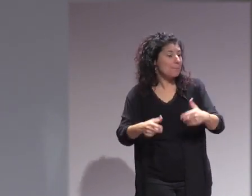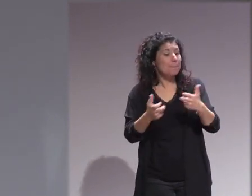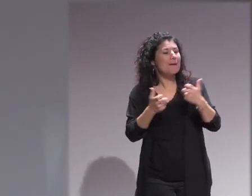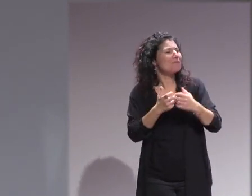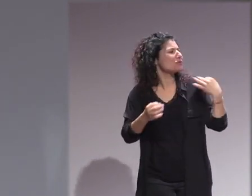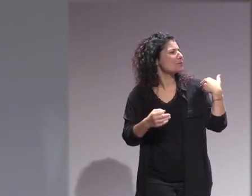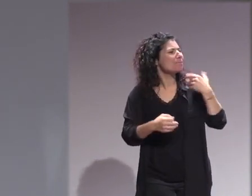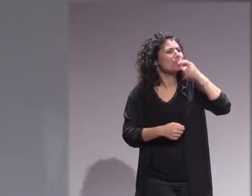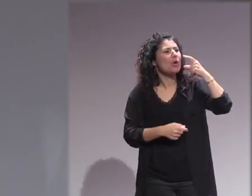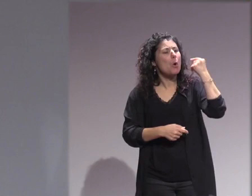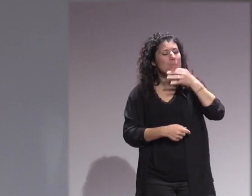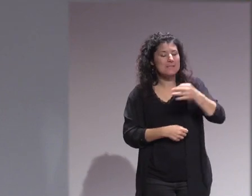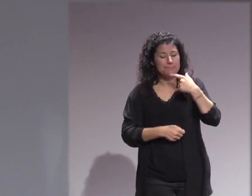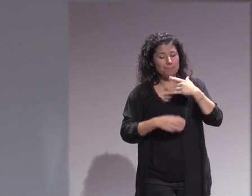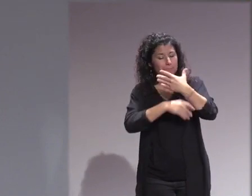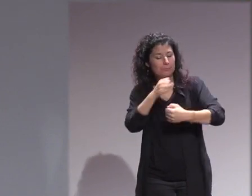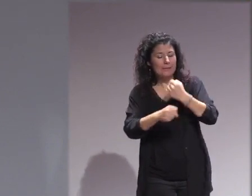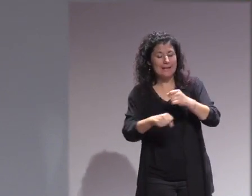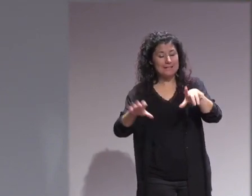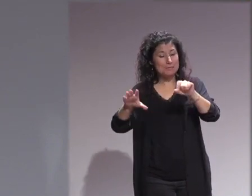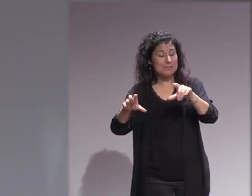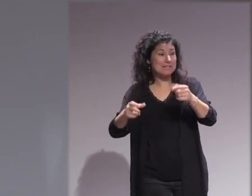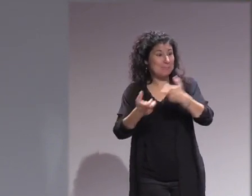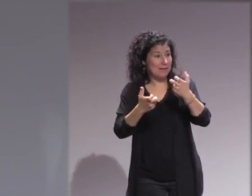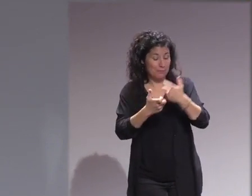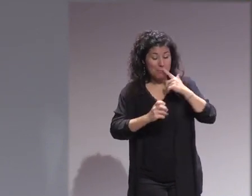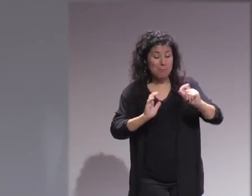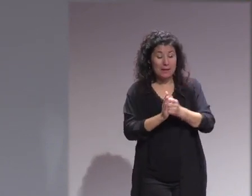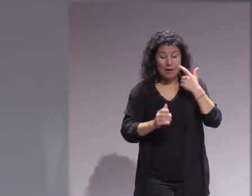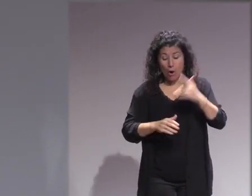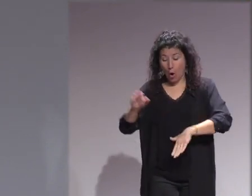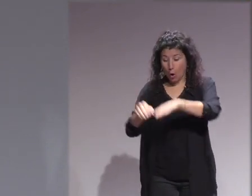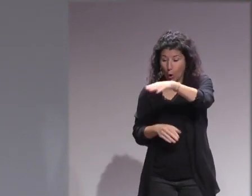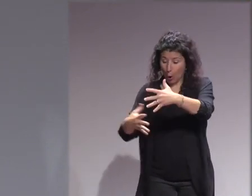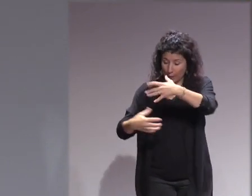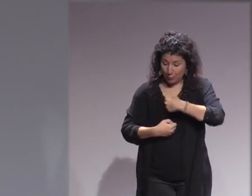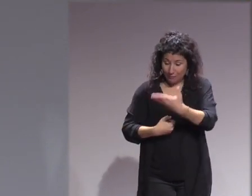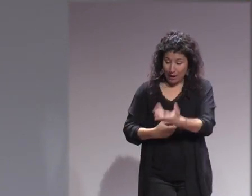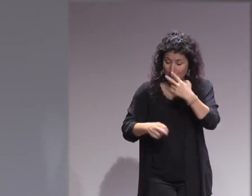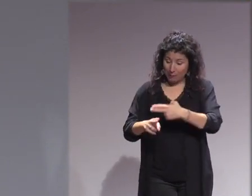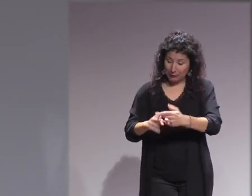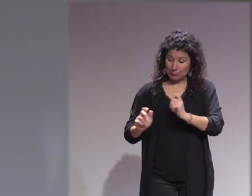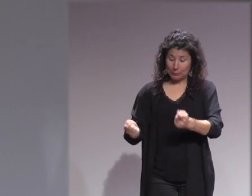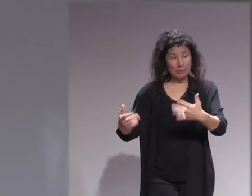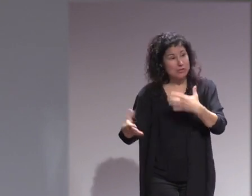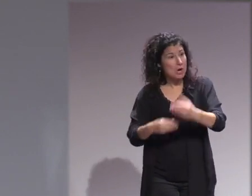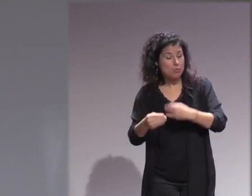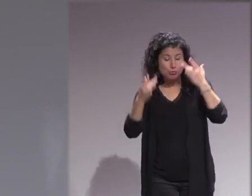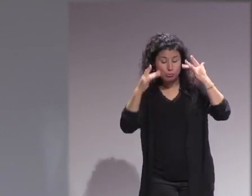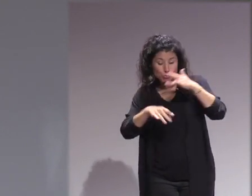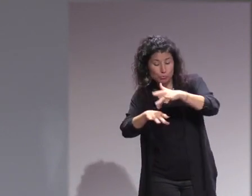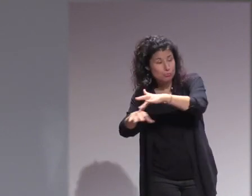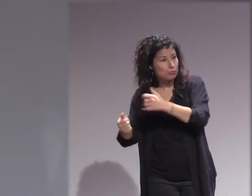années 70, en plus, quand ces personnes arrivent grandes, bah, elles ont déjà une culture, elles ont déjà un prénom. Une des autres choses que j'ai oublié de vous dire, c'est que dans l'adoption